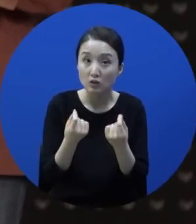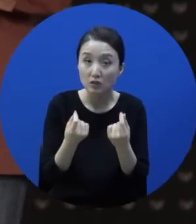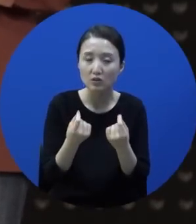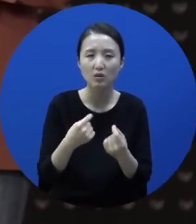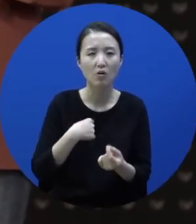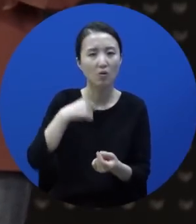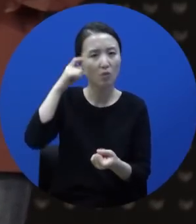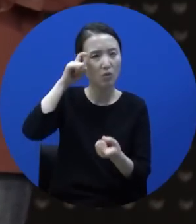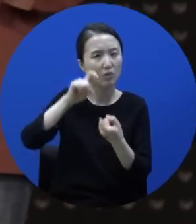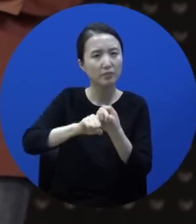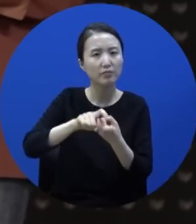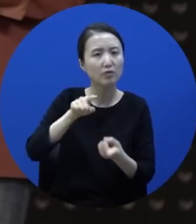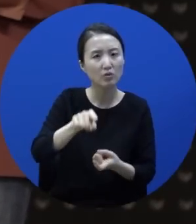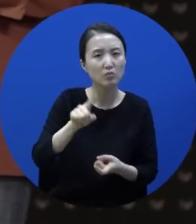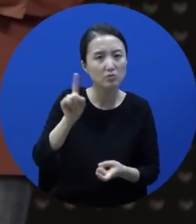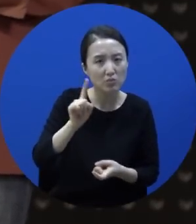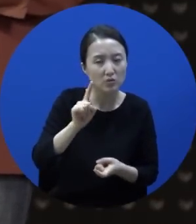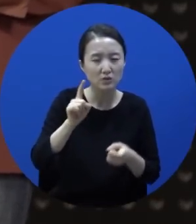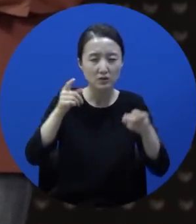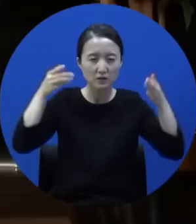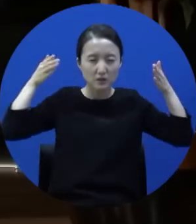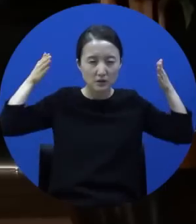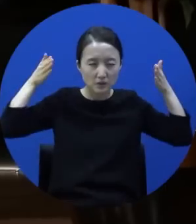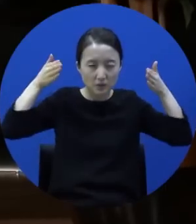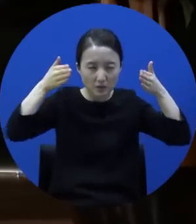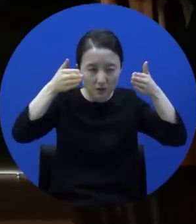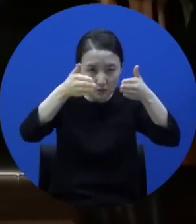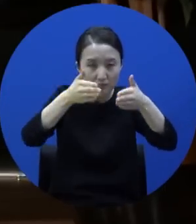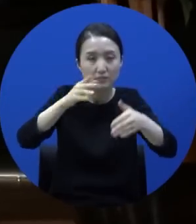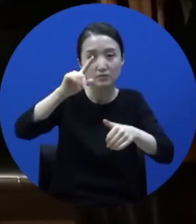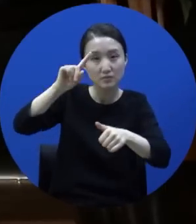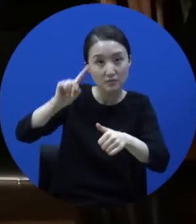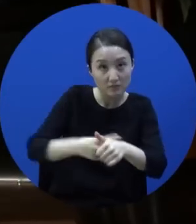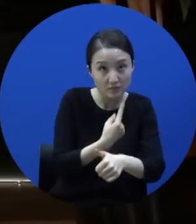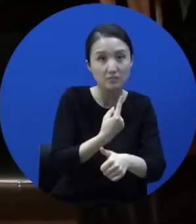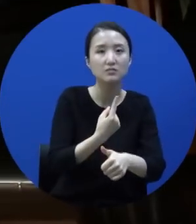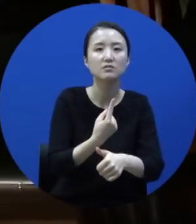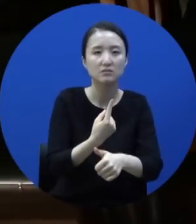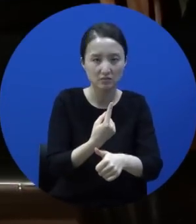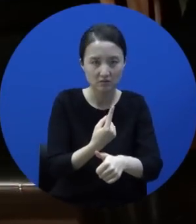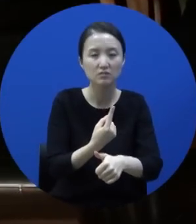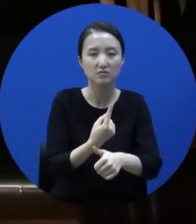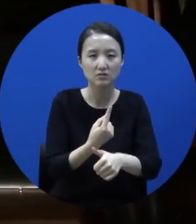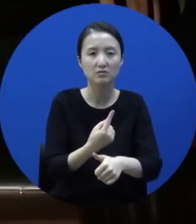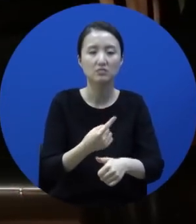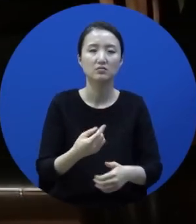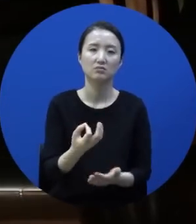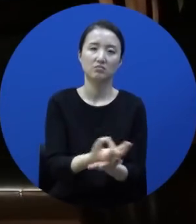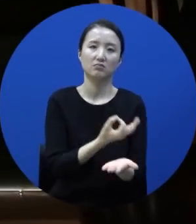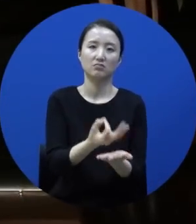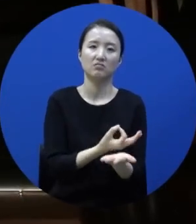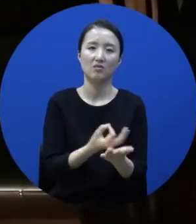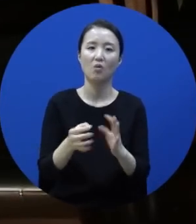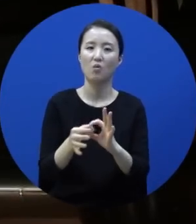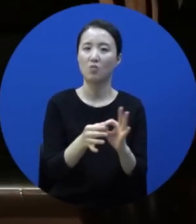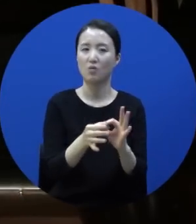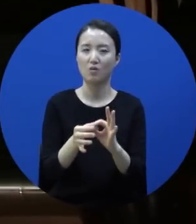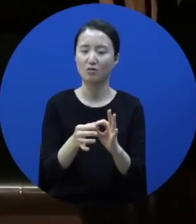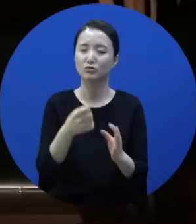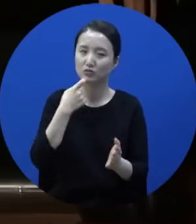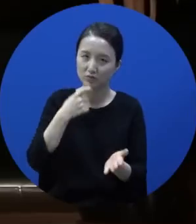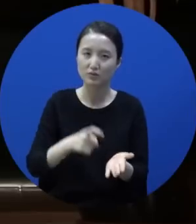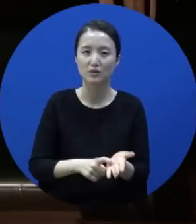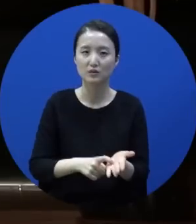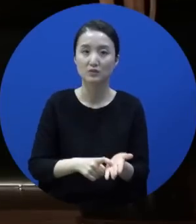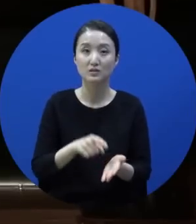여러분들이 정말 관심 있는 주제에 대해서 내가 몰입하다 보면 결과가 나올 수밖에 없는 채널이 바로 1인 미디어 채널입니다. 네. 그래서